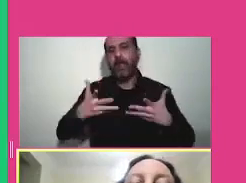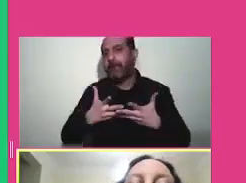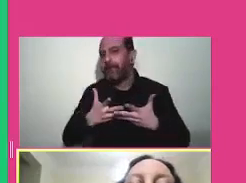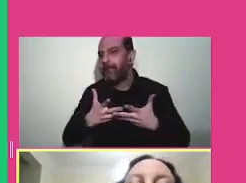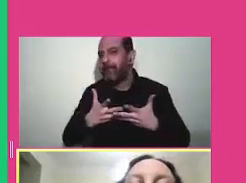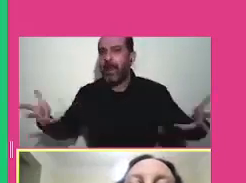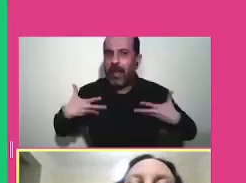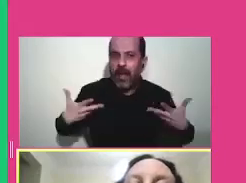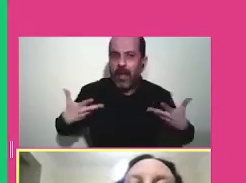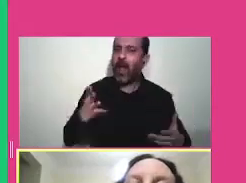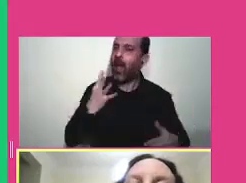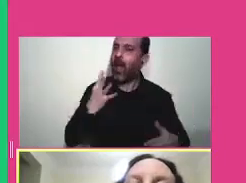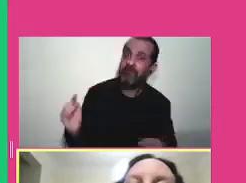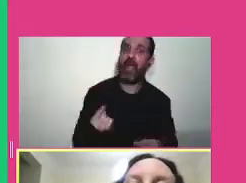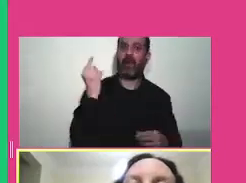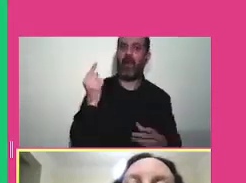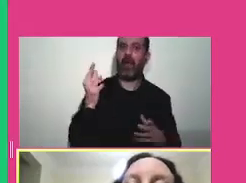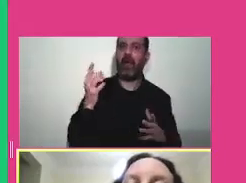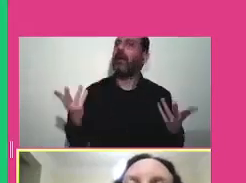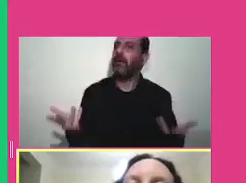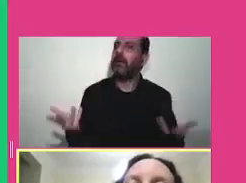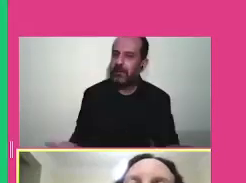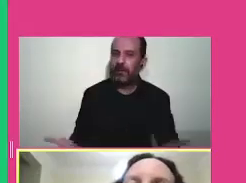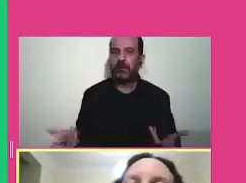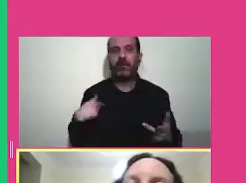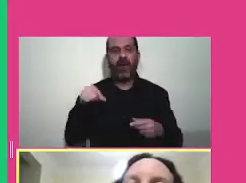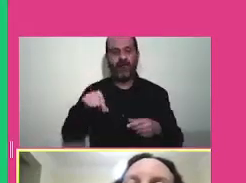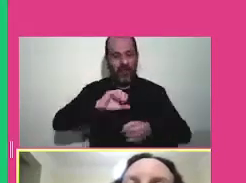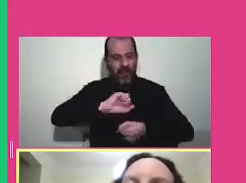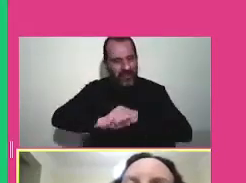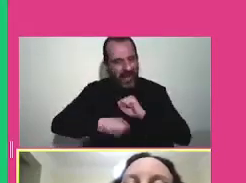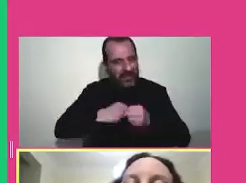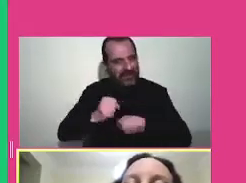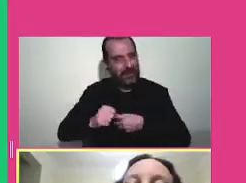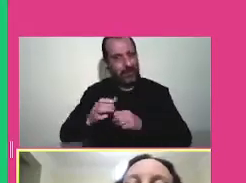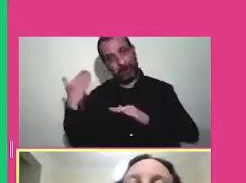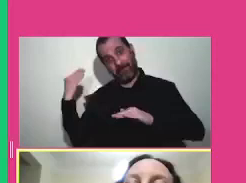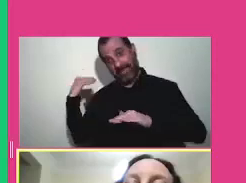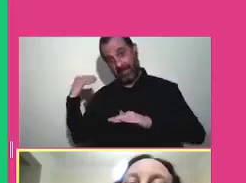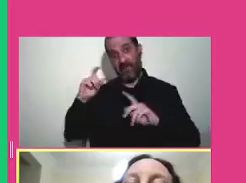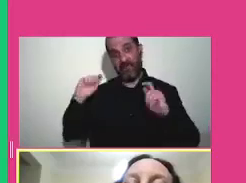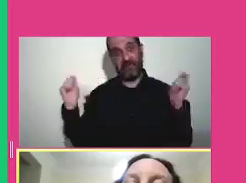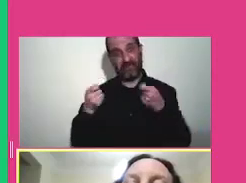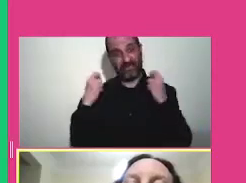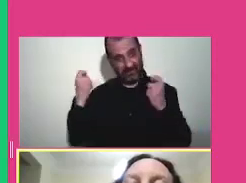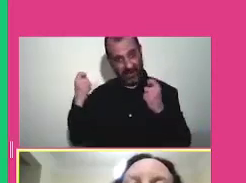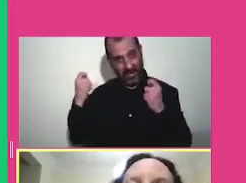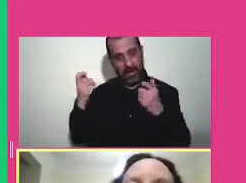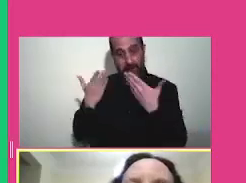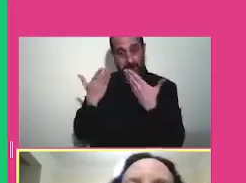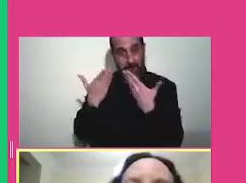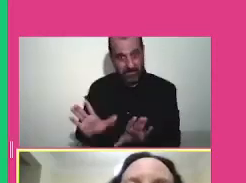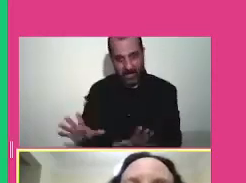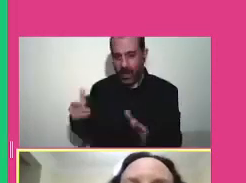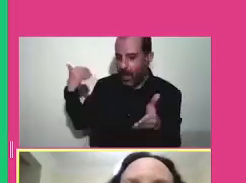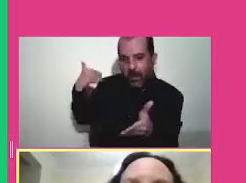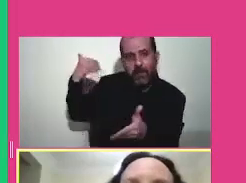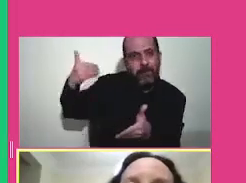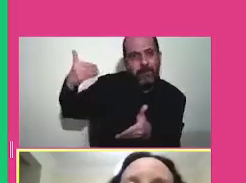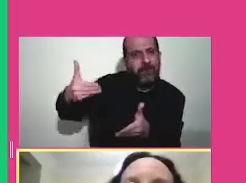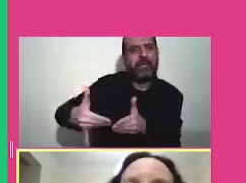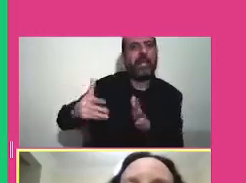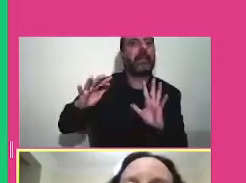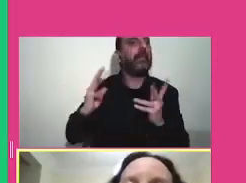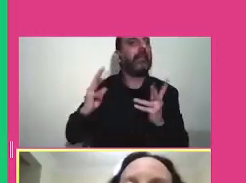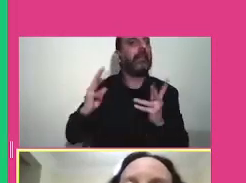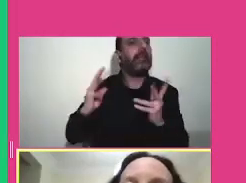έλεγα, ότι η συνέχεια της δράσης αυτών των φεστιβάλ, που ήταν να φτιάξουμε